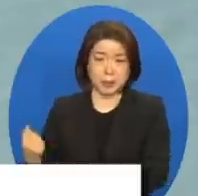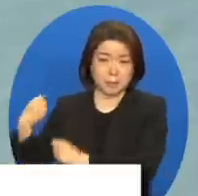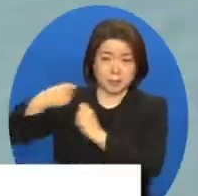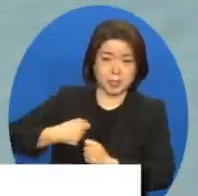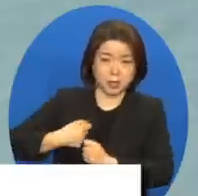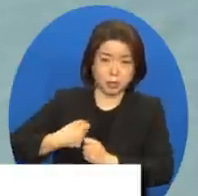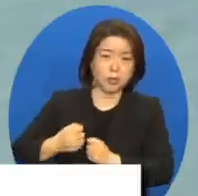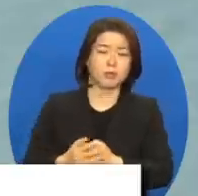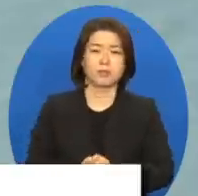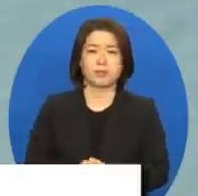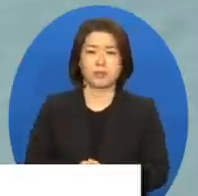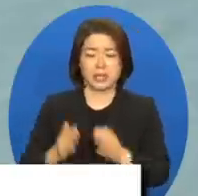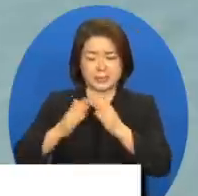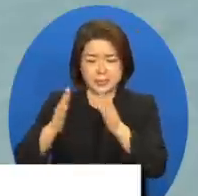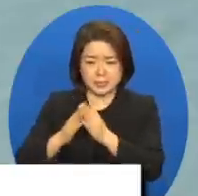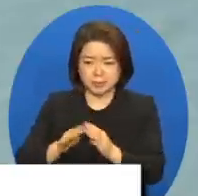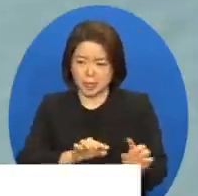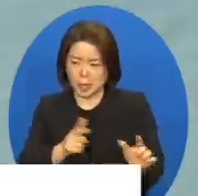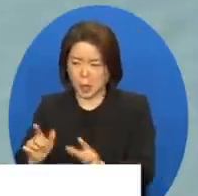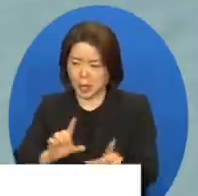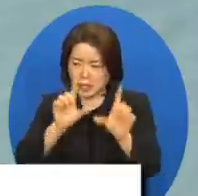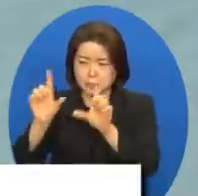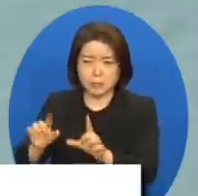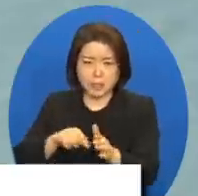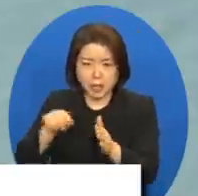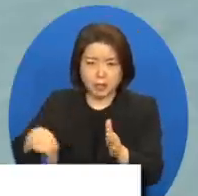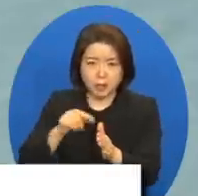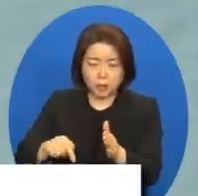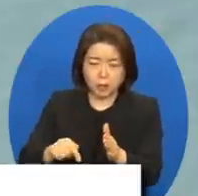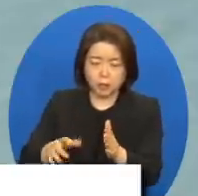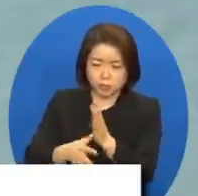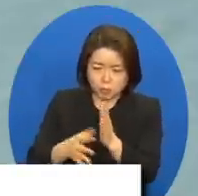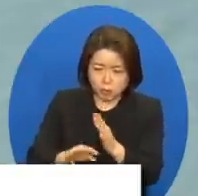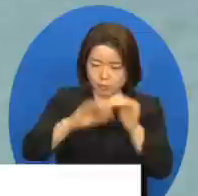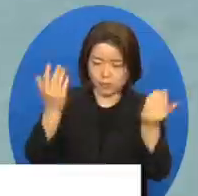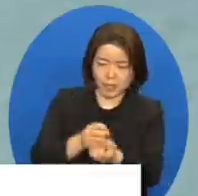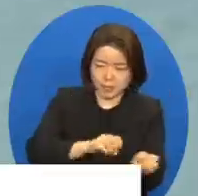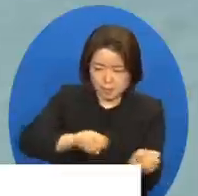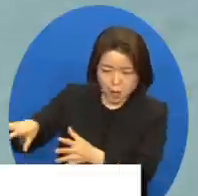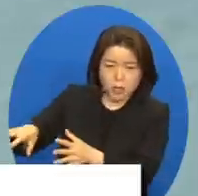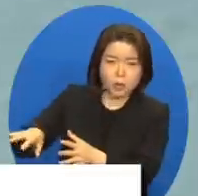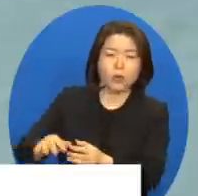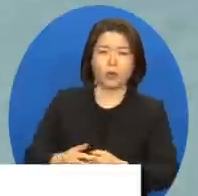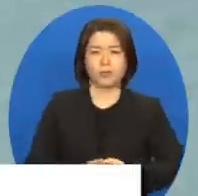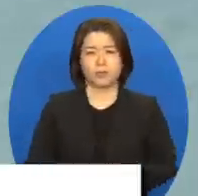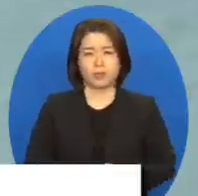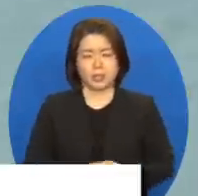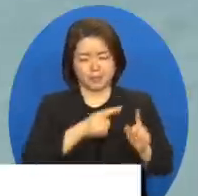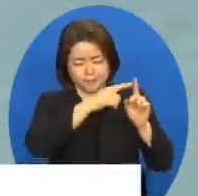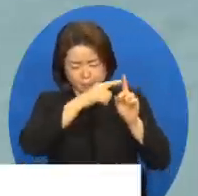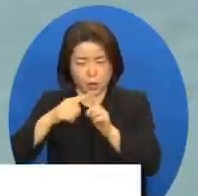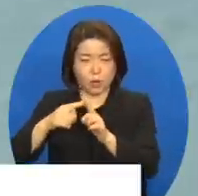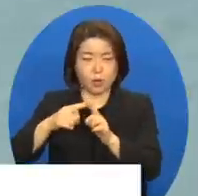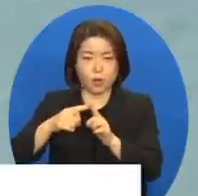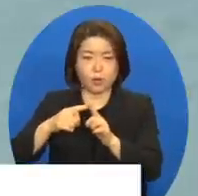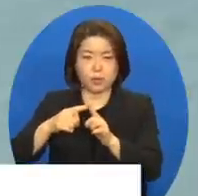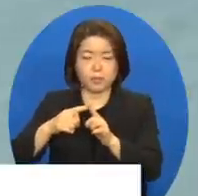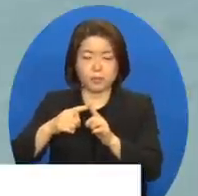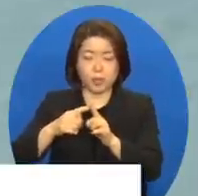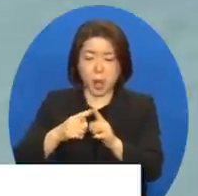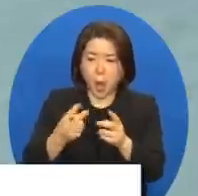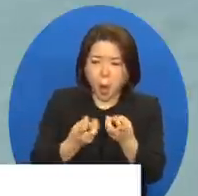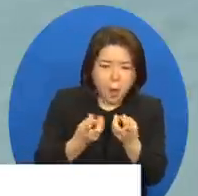집, 세간살이 그냥 다 버리고 그리고는 무작정 대책도